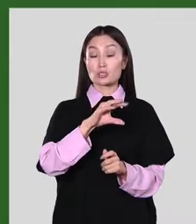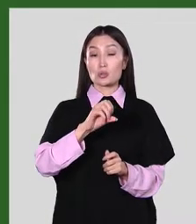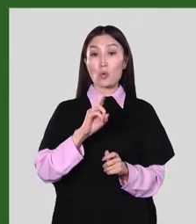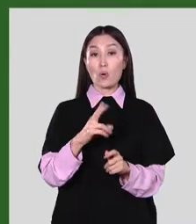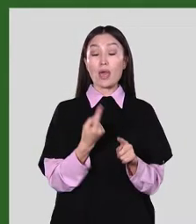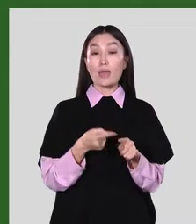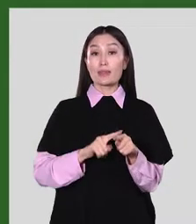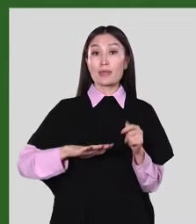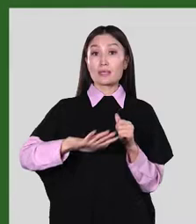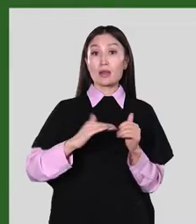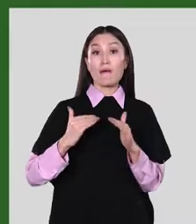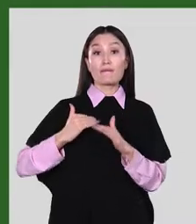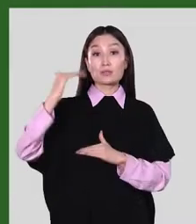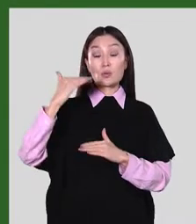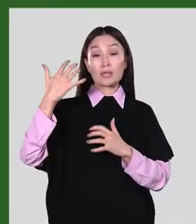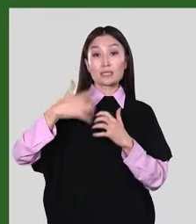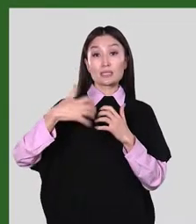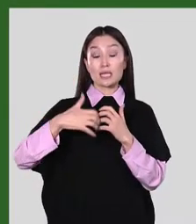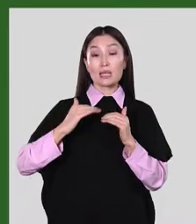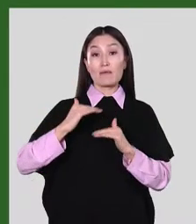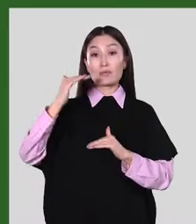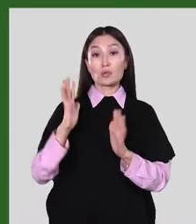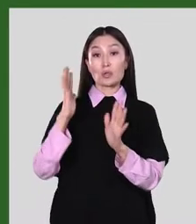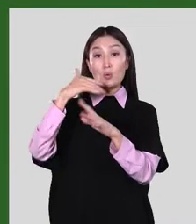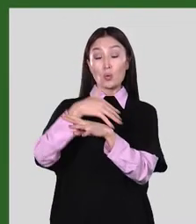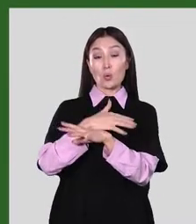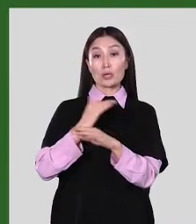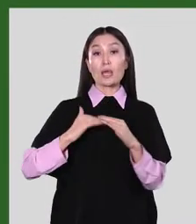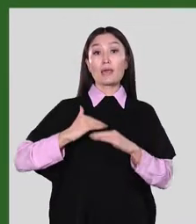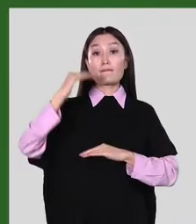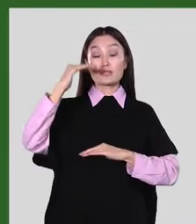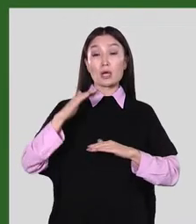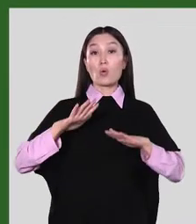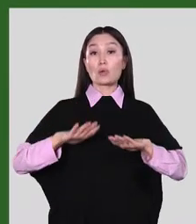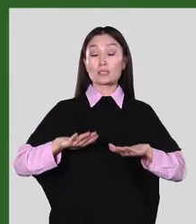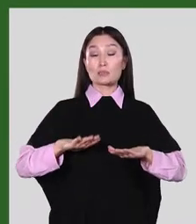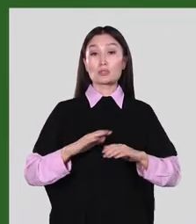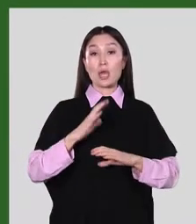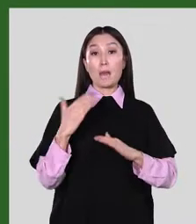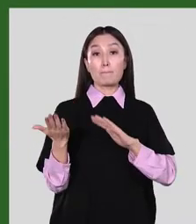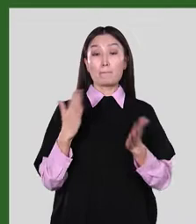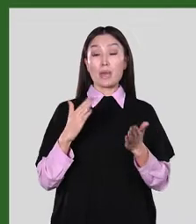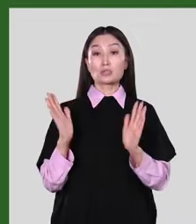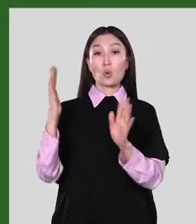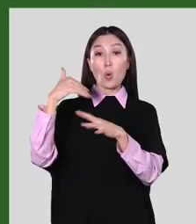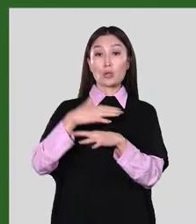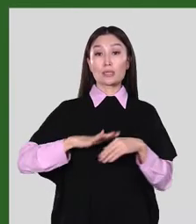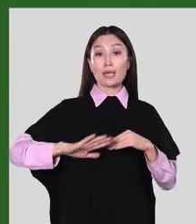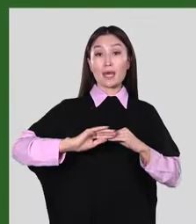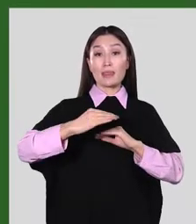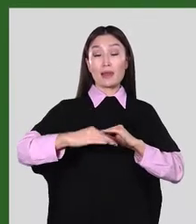территория высоких и средний высокий гор и высоко расположенный без горной долины